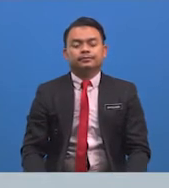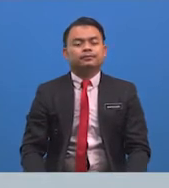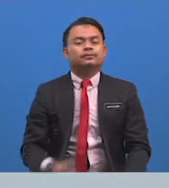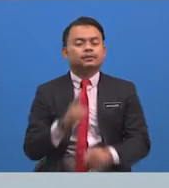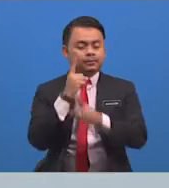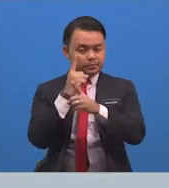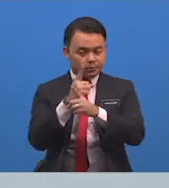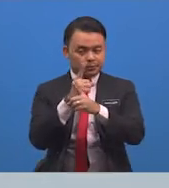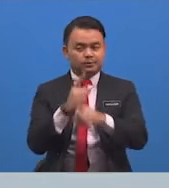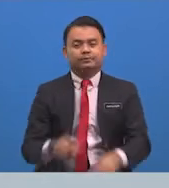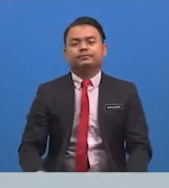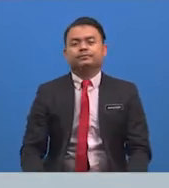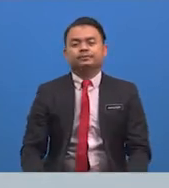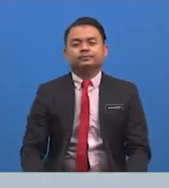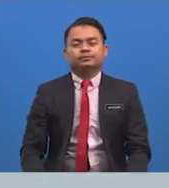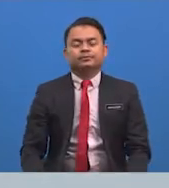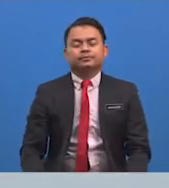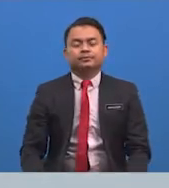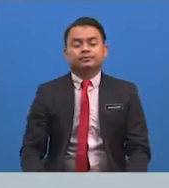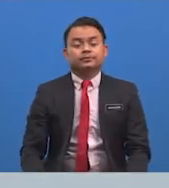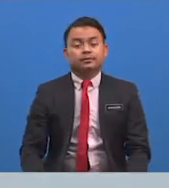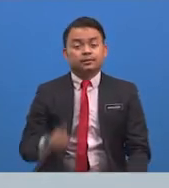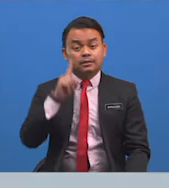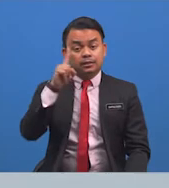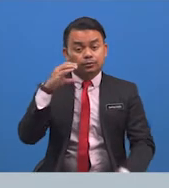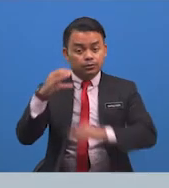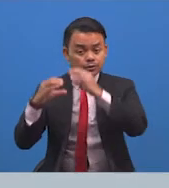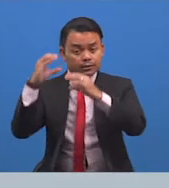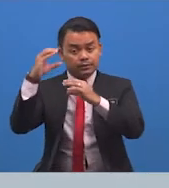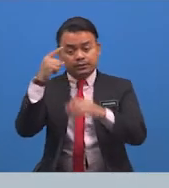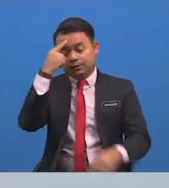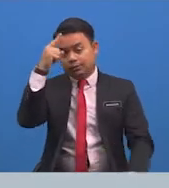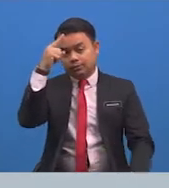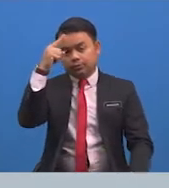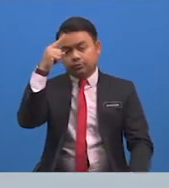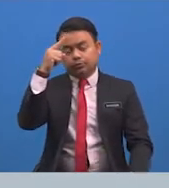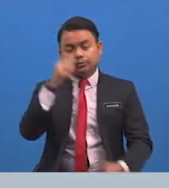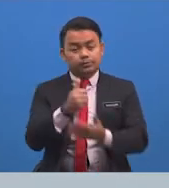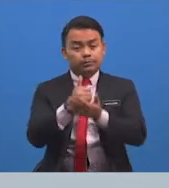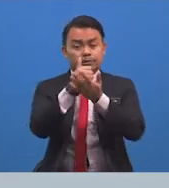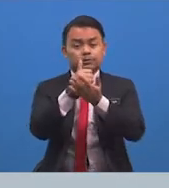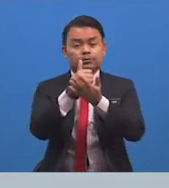Tepat sekali jawapan murid-murid. Salah satu cara untuk membantu